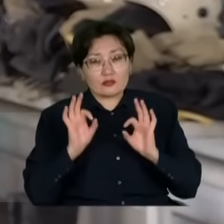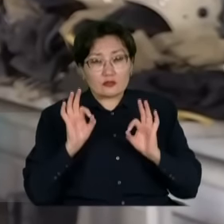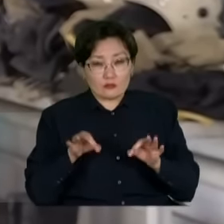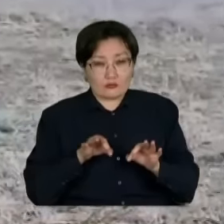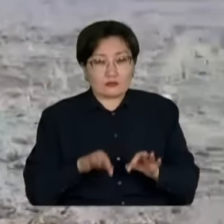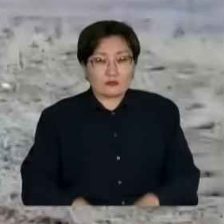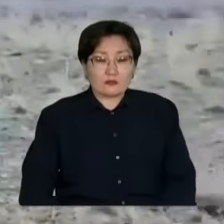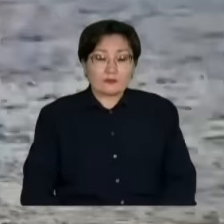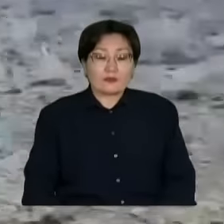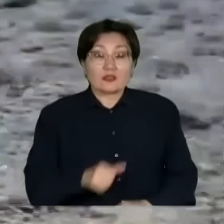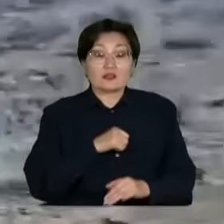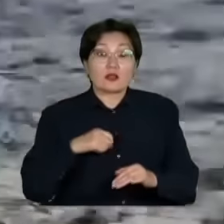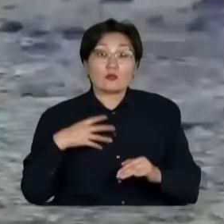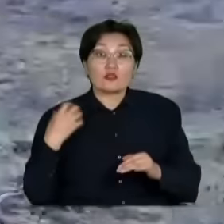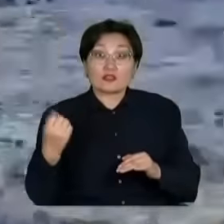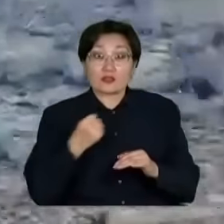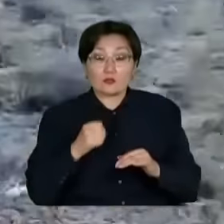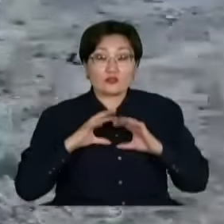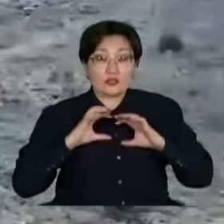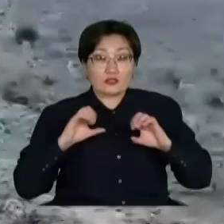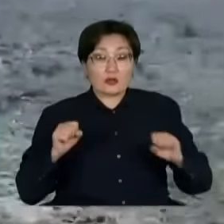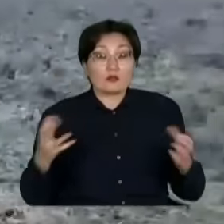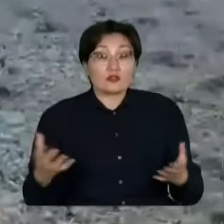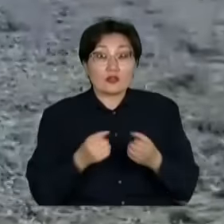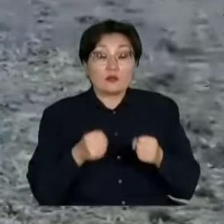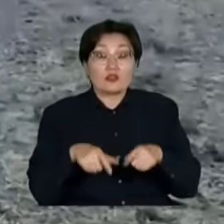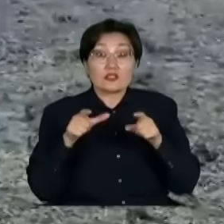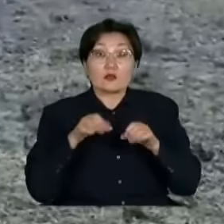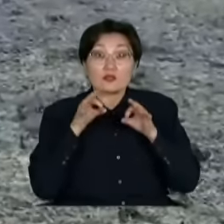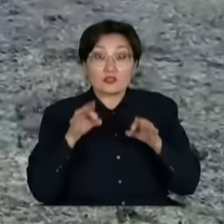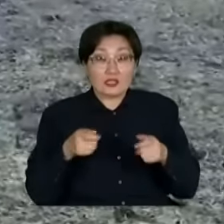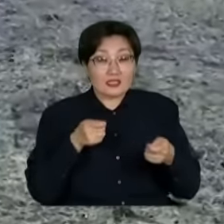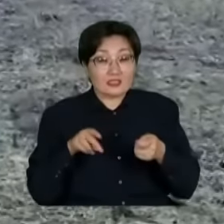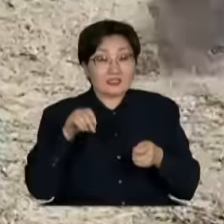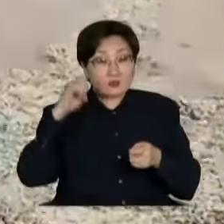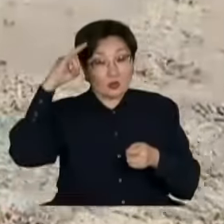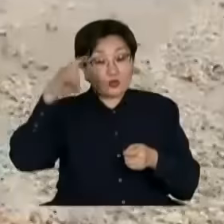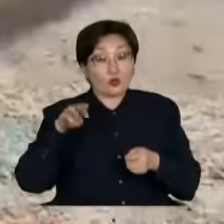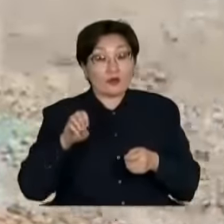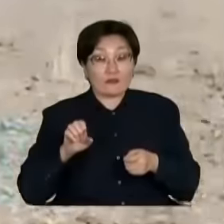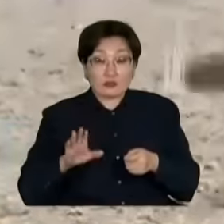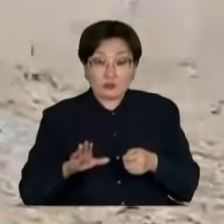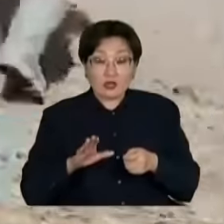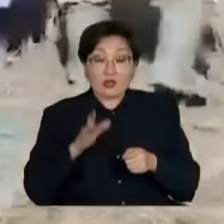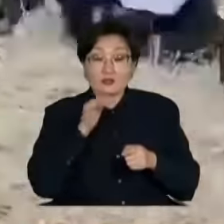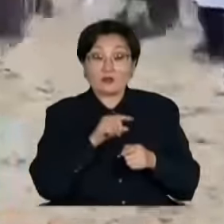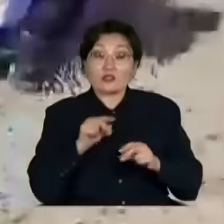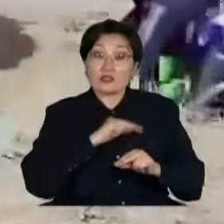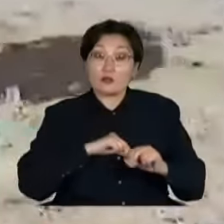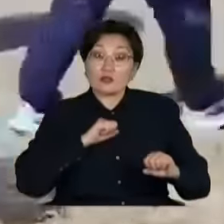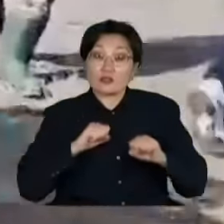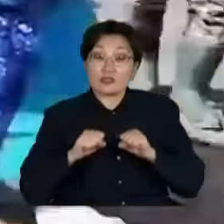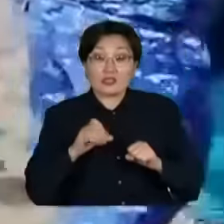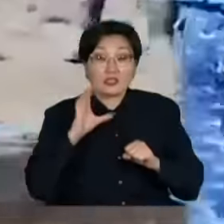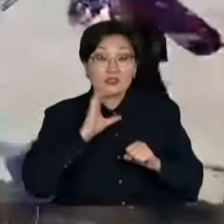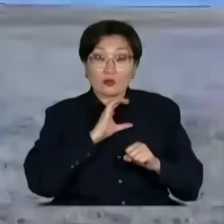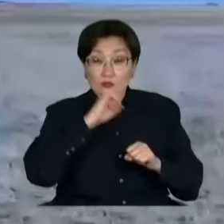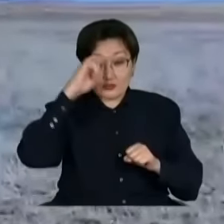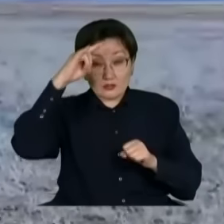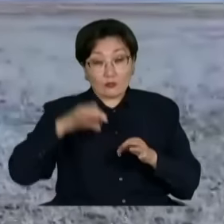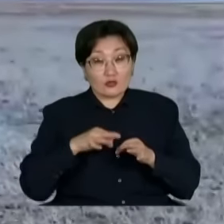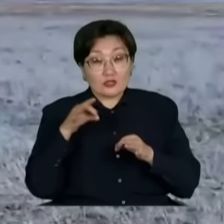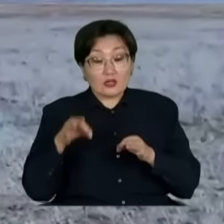объёме самоотверженность отвагу спасателя отметил президент Казахстана МЖ Мар токаев во время рабочей поездки в северо-казахстанскую